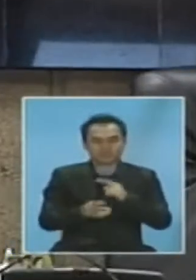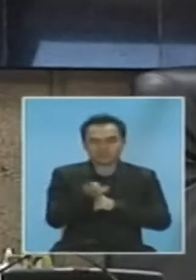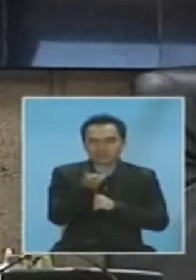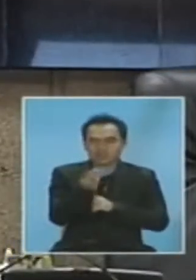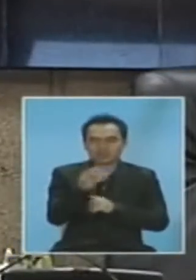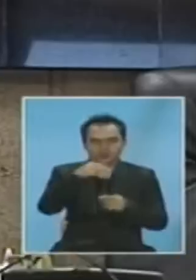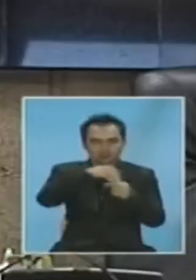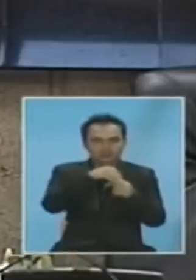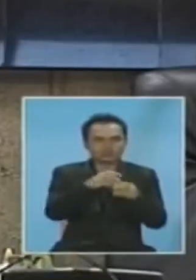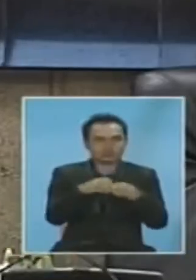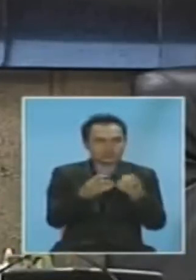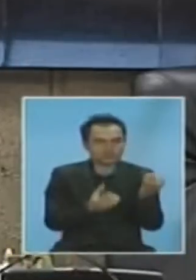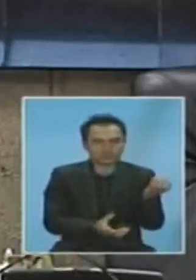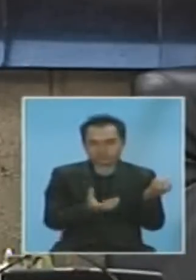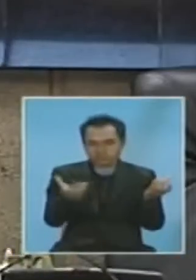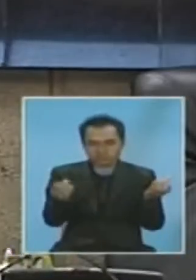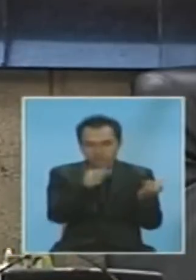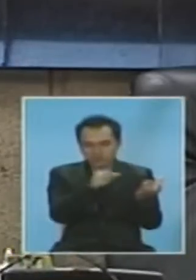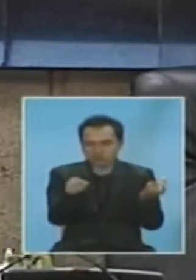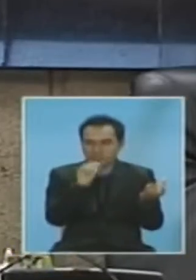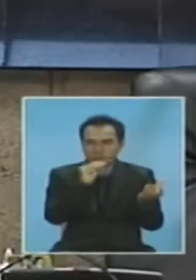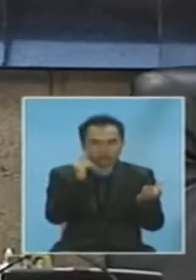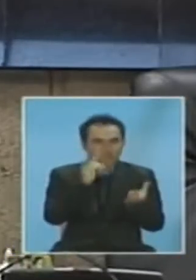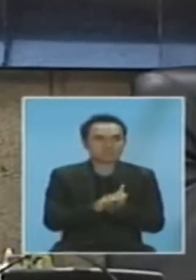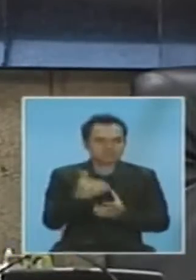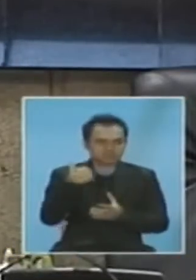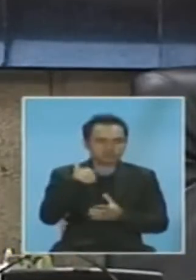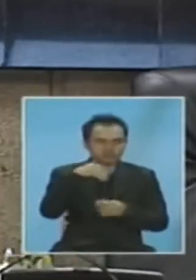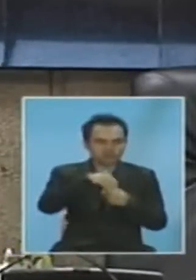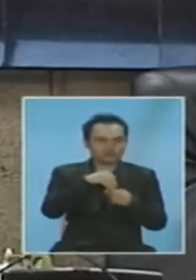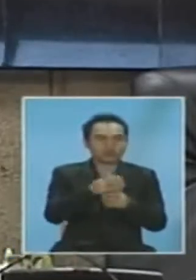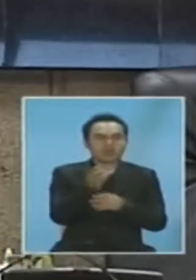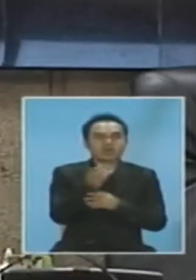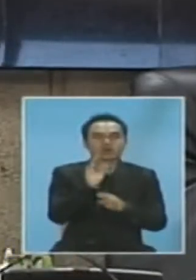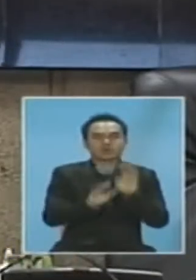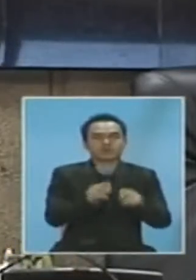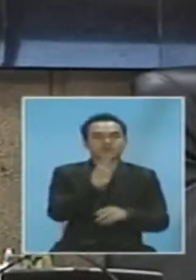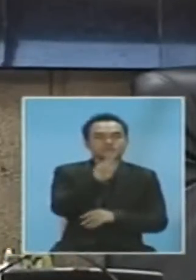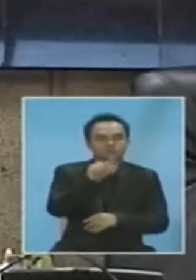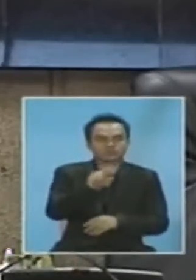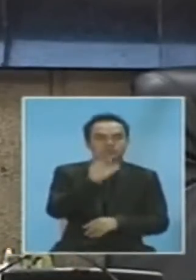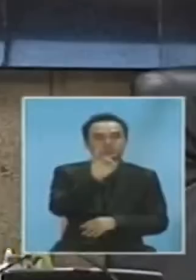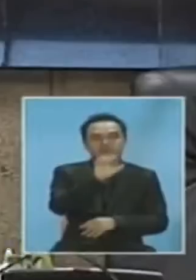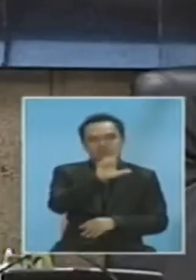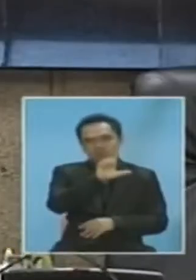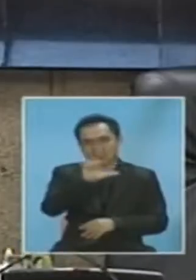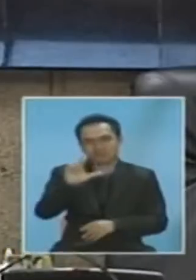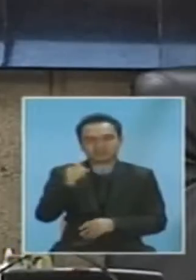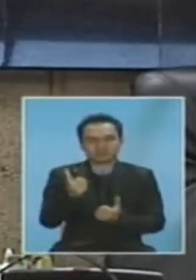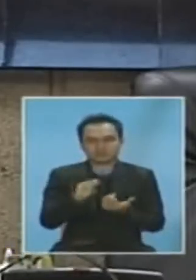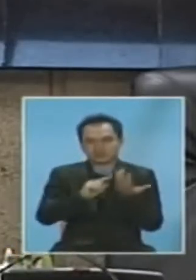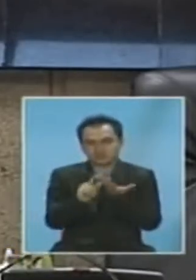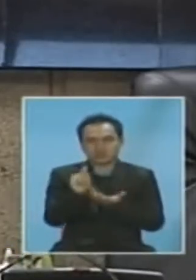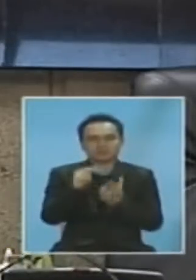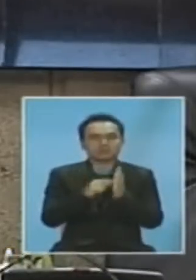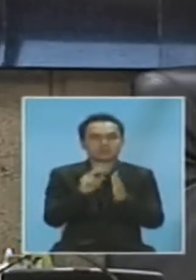ต๊อกที่อตก.อกส.ยืนยันความมีอยู่จริงของข้าวจำนวน 2.98 ล้านตันซึ่งคณะอนุกรร